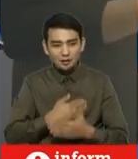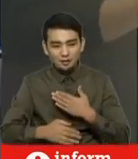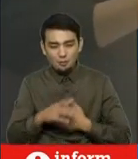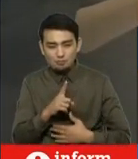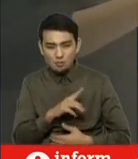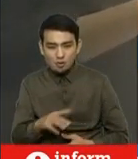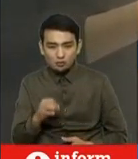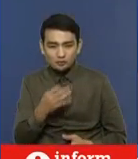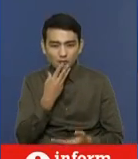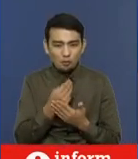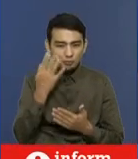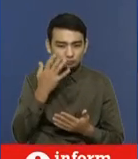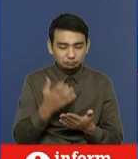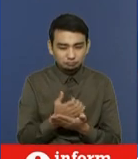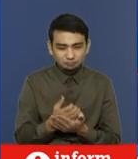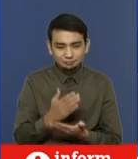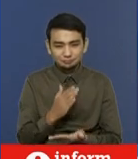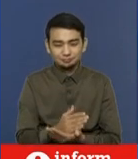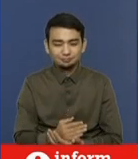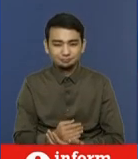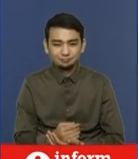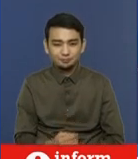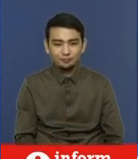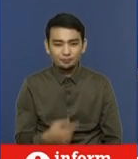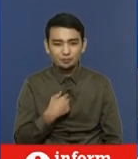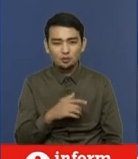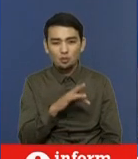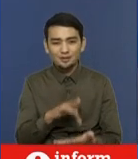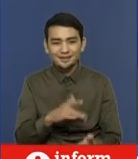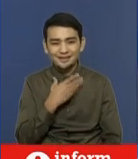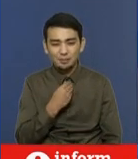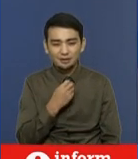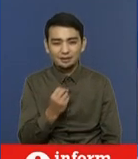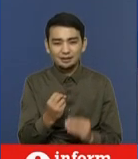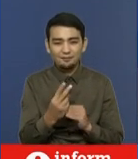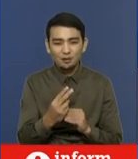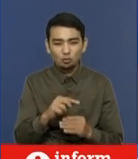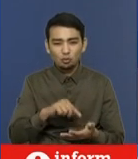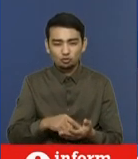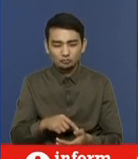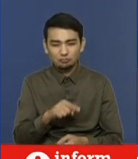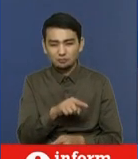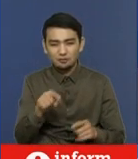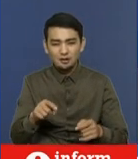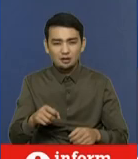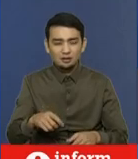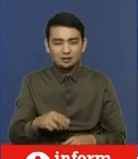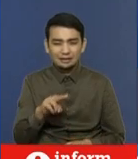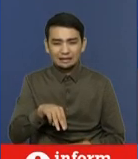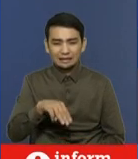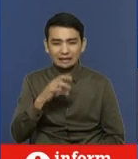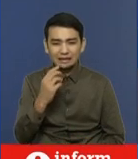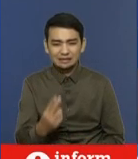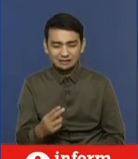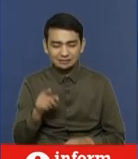реализовать свои мечты в нашем городе 12 точе круп торговых центров